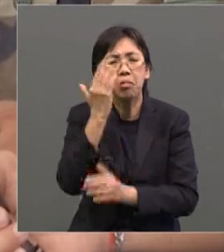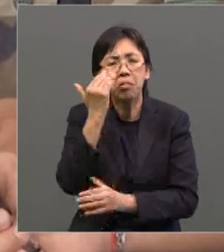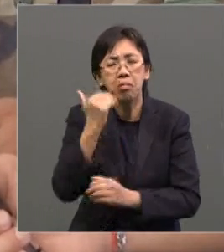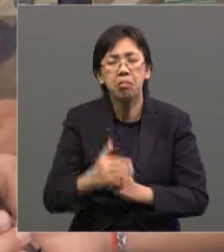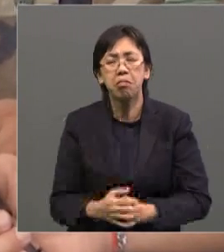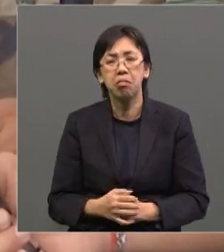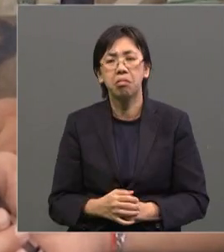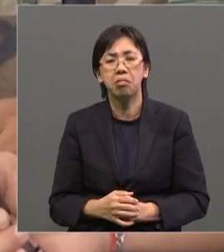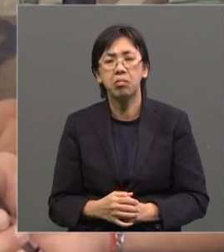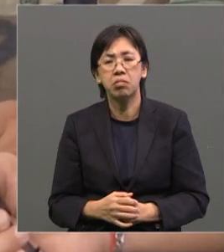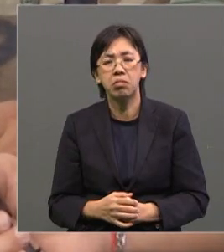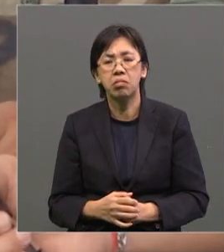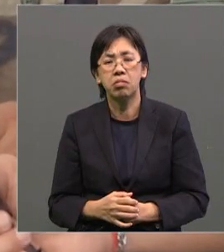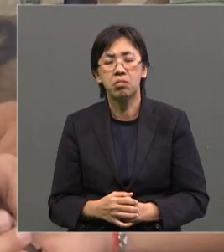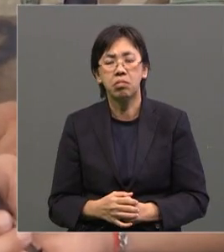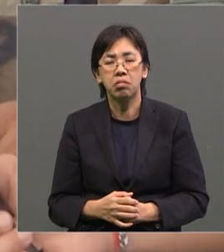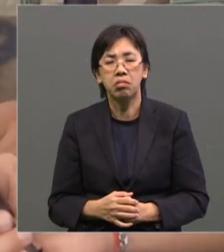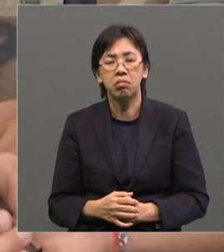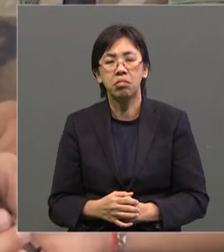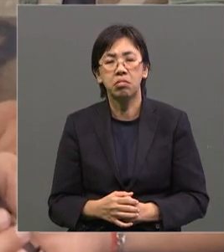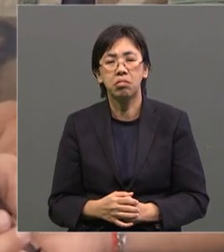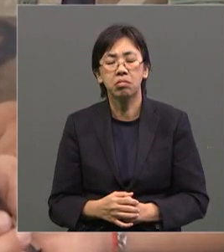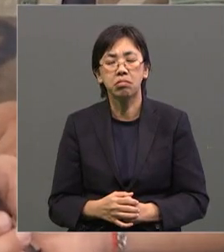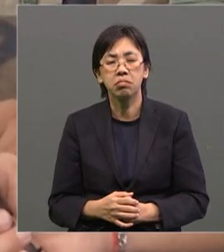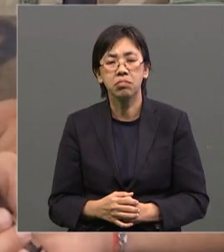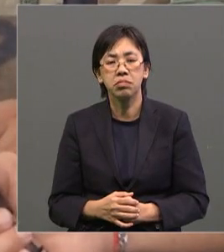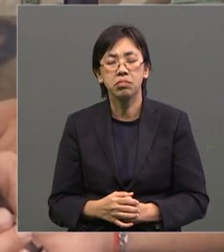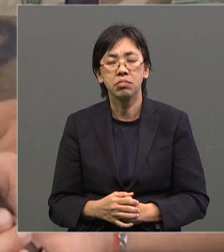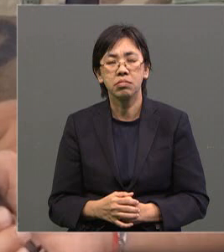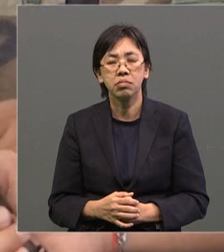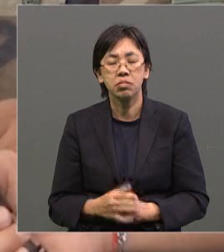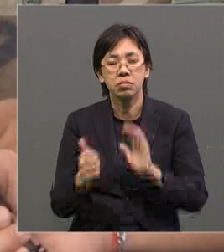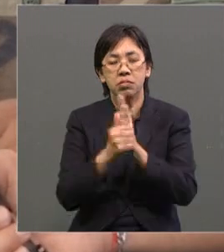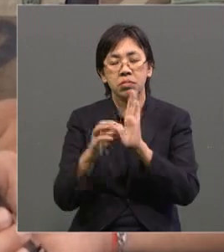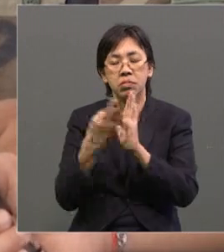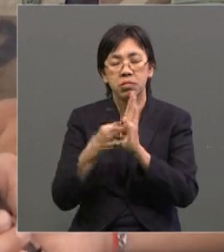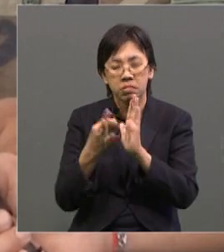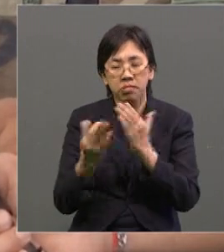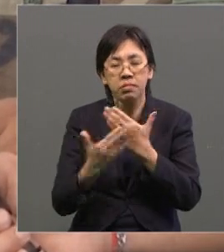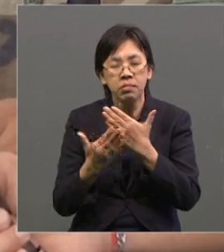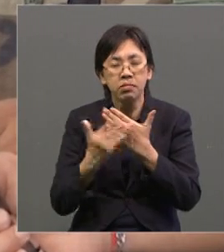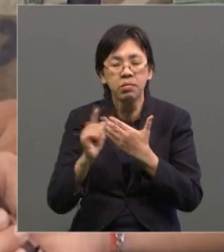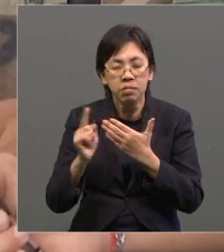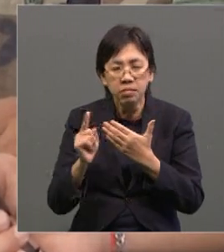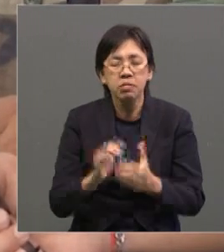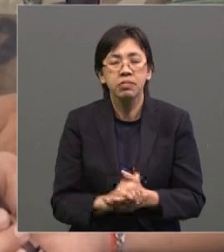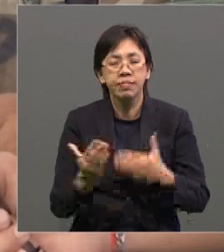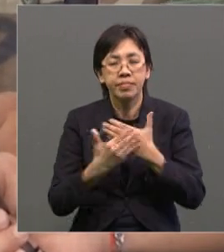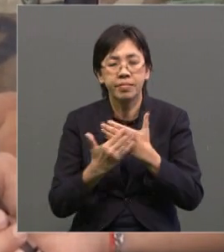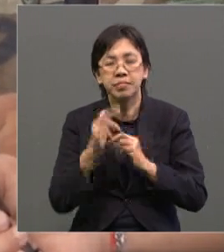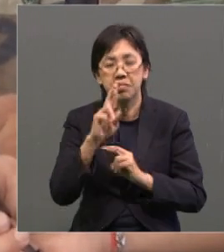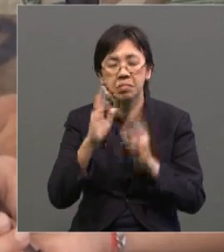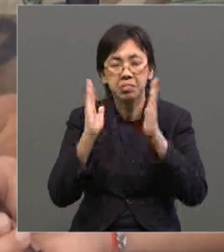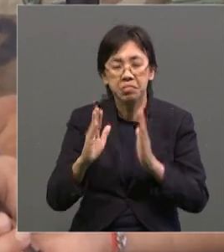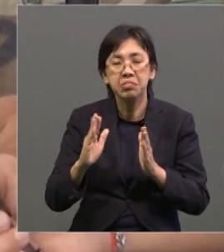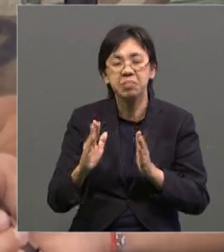ไงฮะ เพราะว่ามันมีเคสก็คือว่ามีทางเพจนะคะเขาได้แจ้งว่าให้ระวังว่ามีตากล้